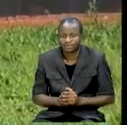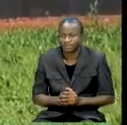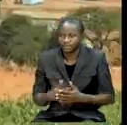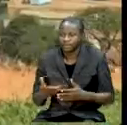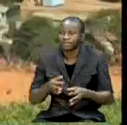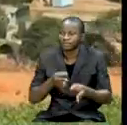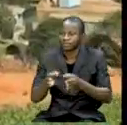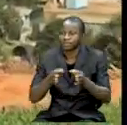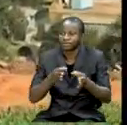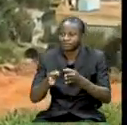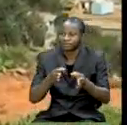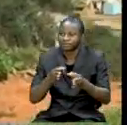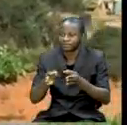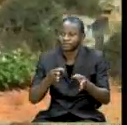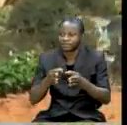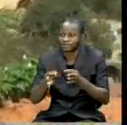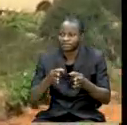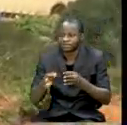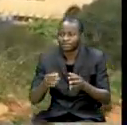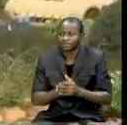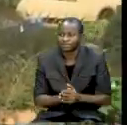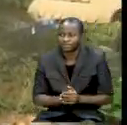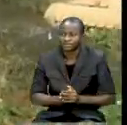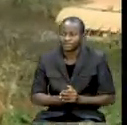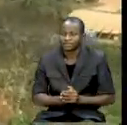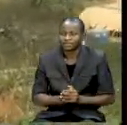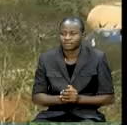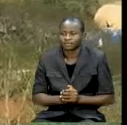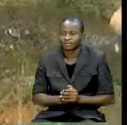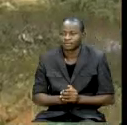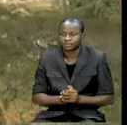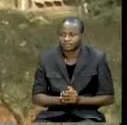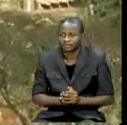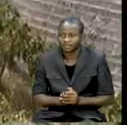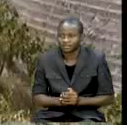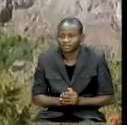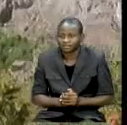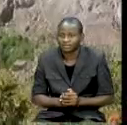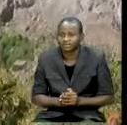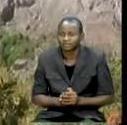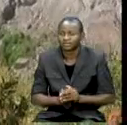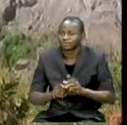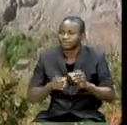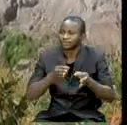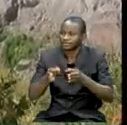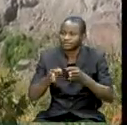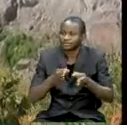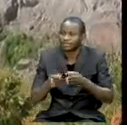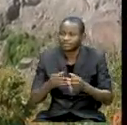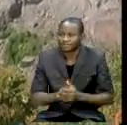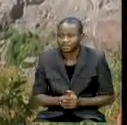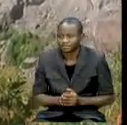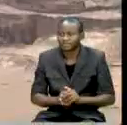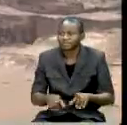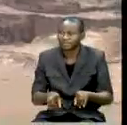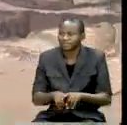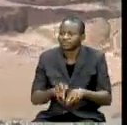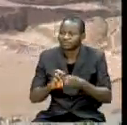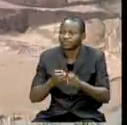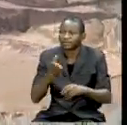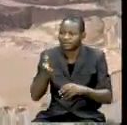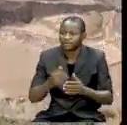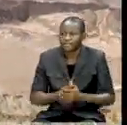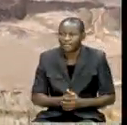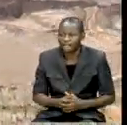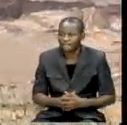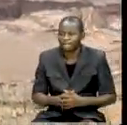Mining, à Kamoto Kopa Company, à Dragon International Mining et partout ailleurs, le message du ministre était le même.